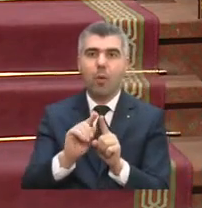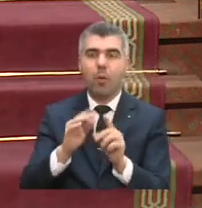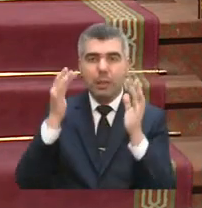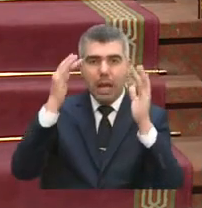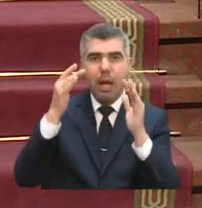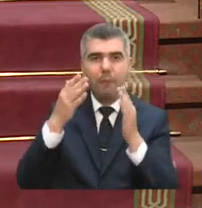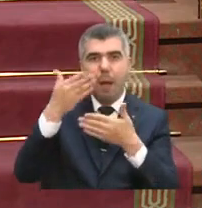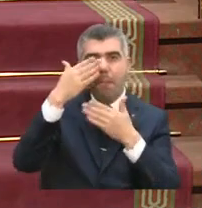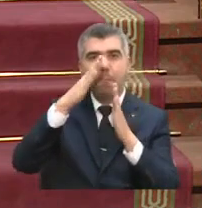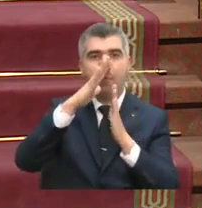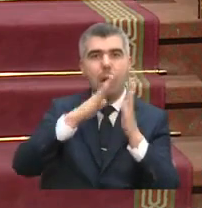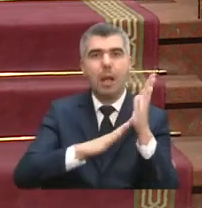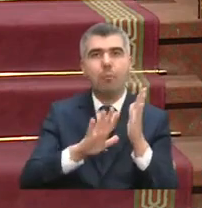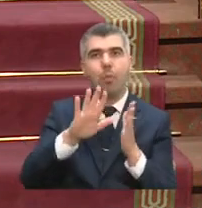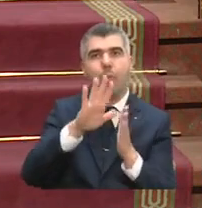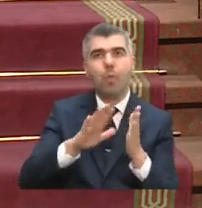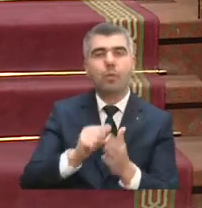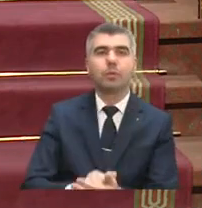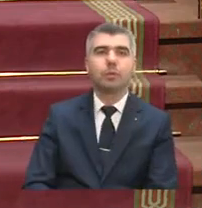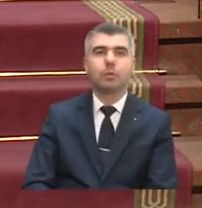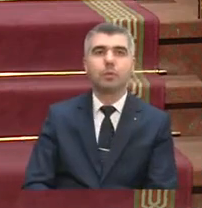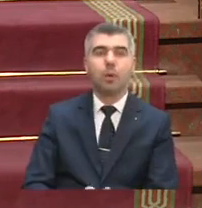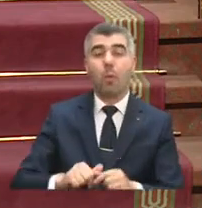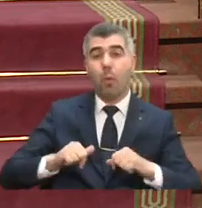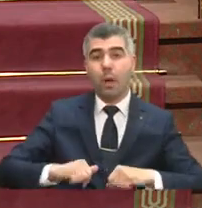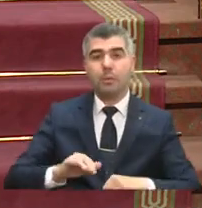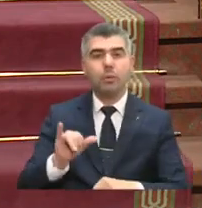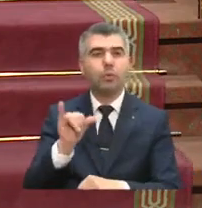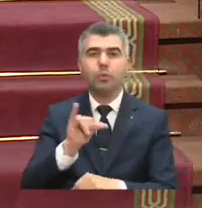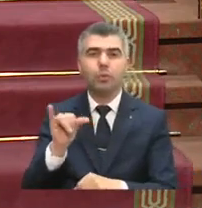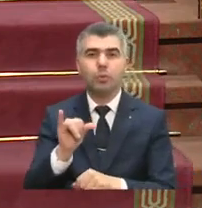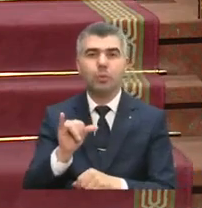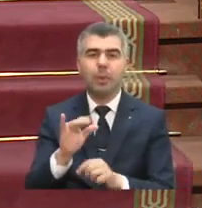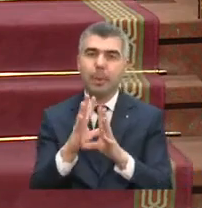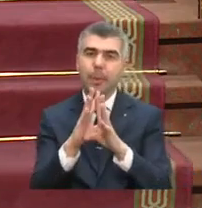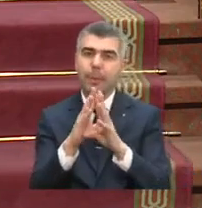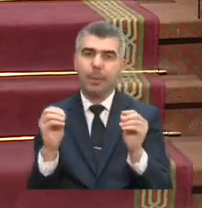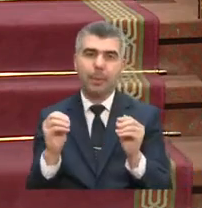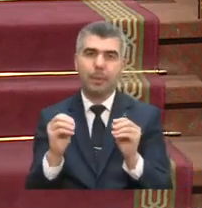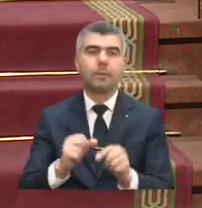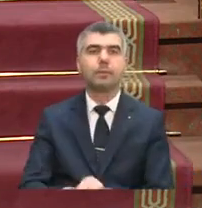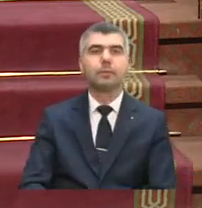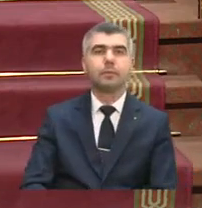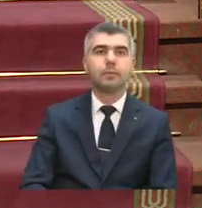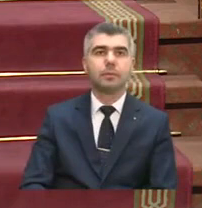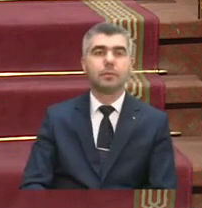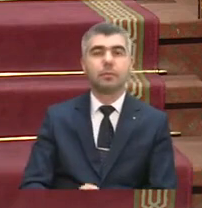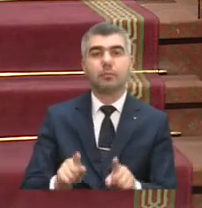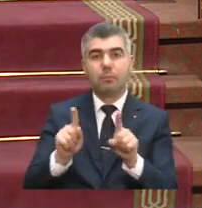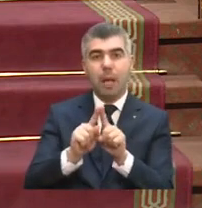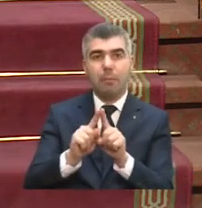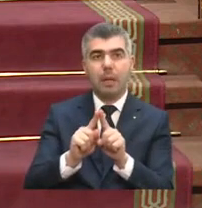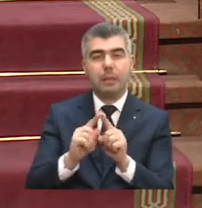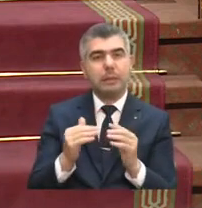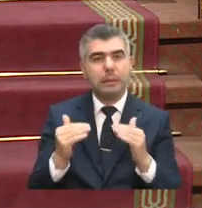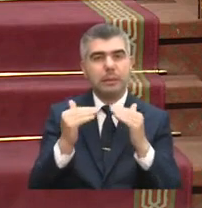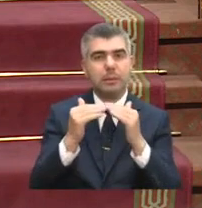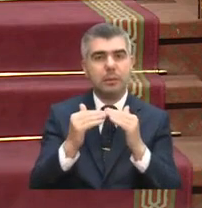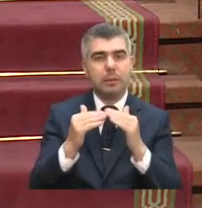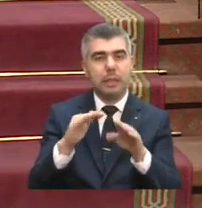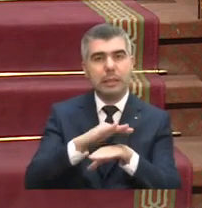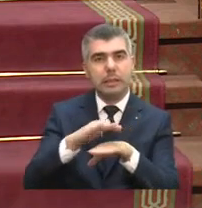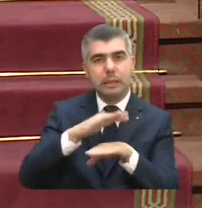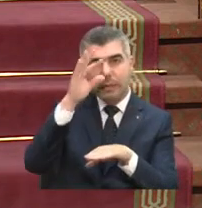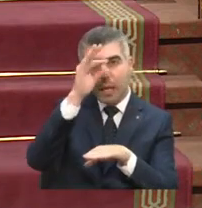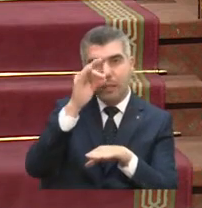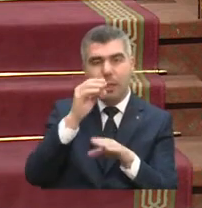الثقافية ديال المغاربة؟ سيد الوزير فينا هما الملائمه ديال السياسه الثقافيه ديالكم